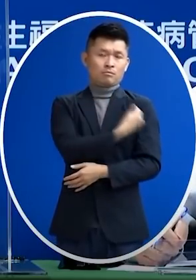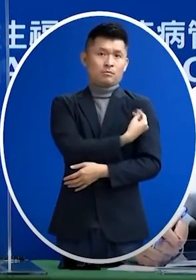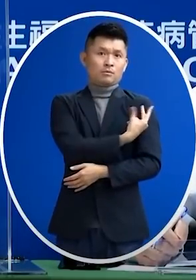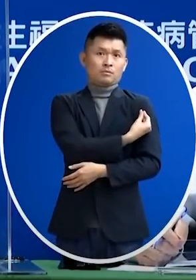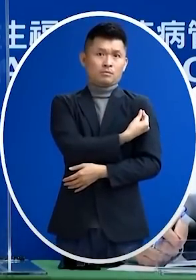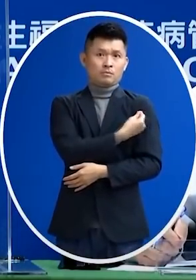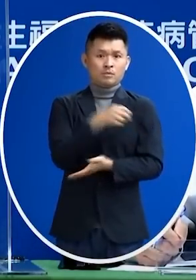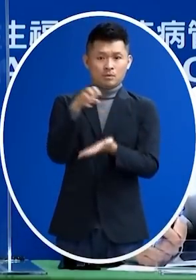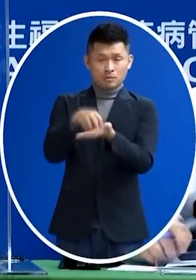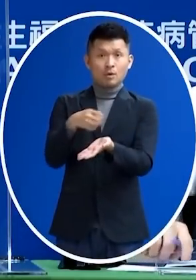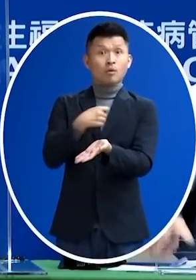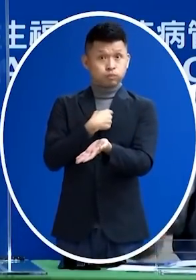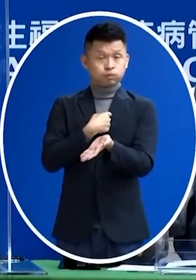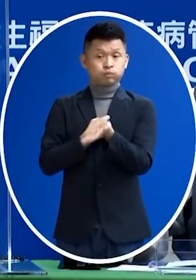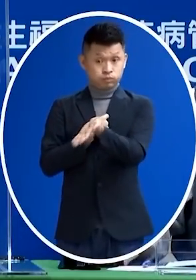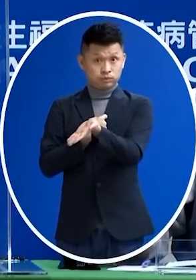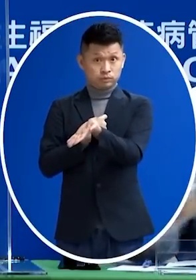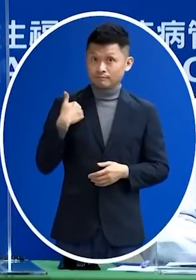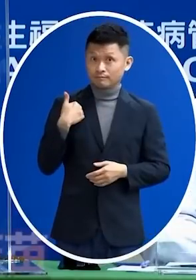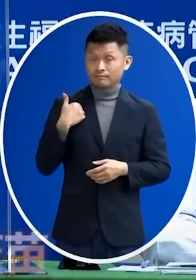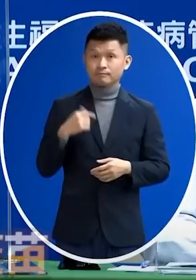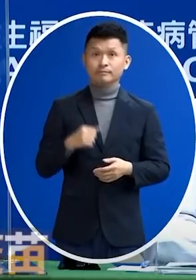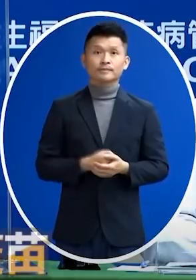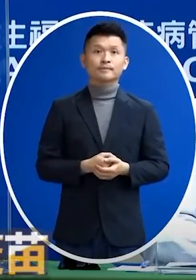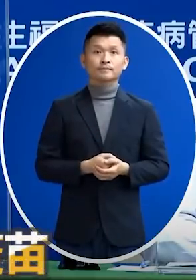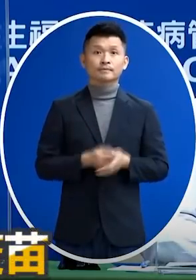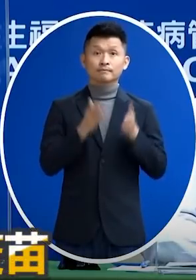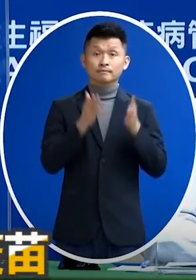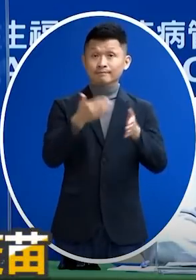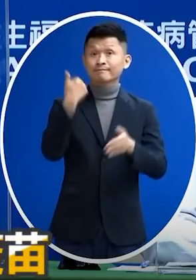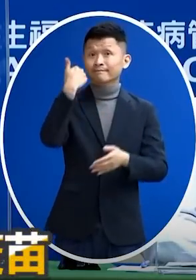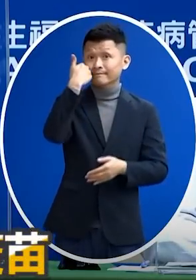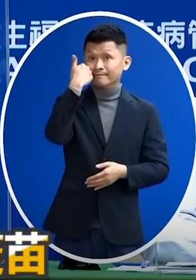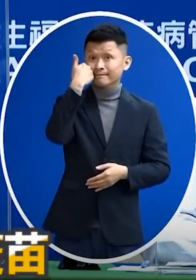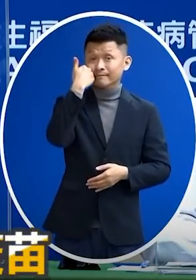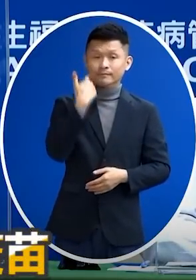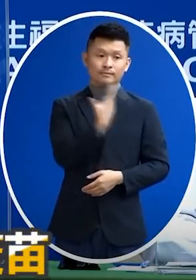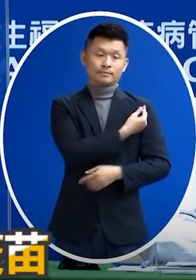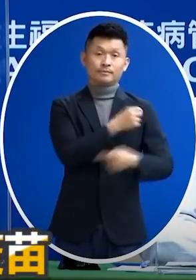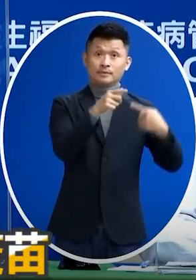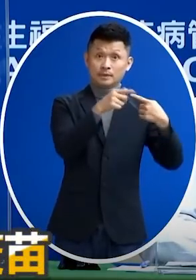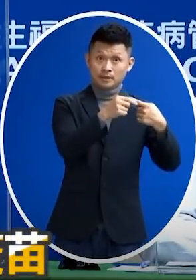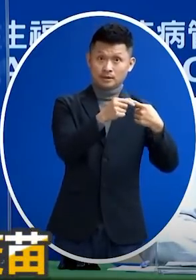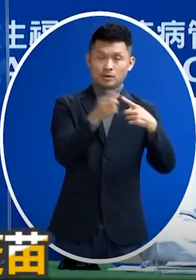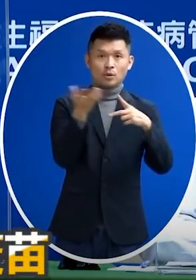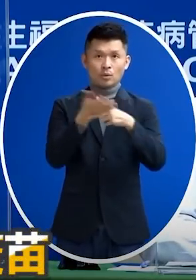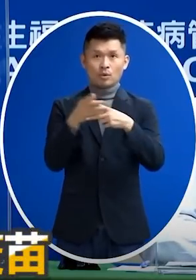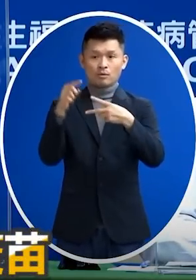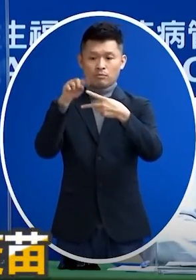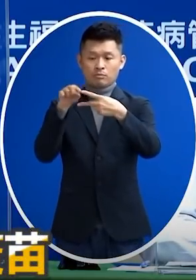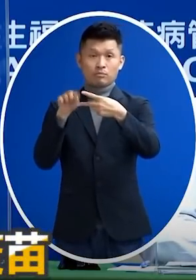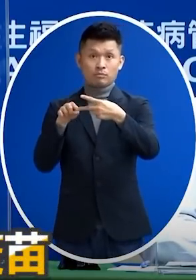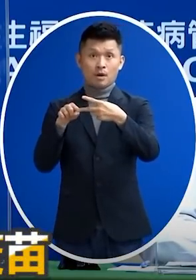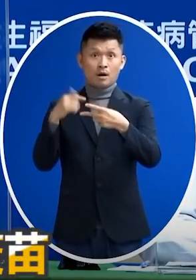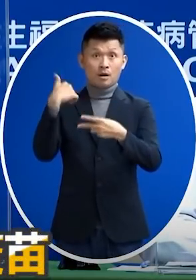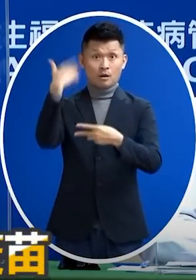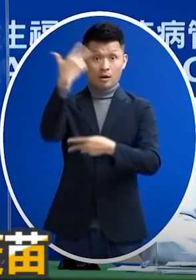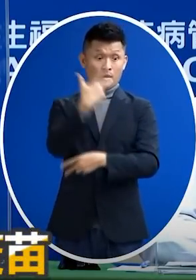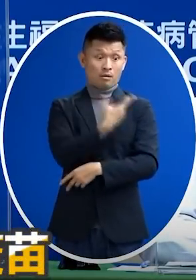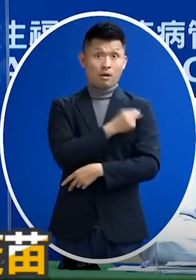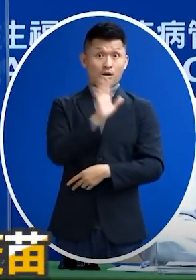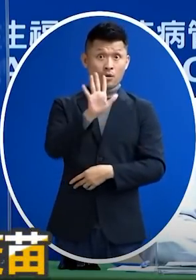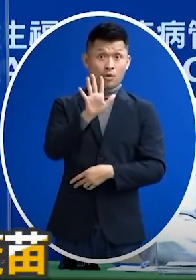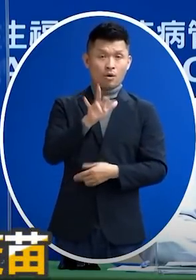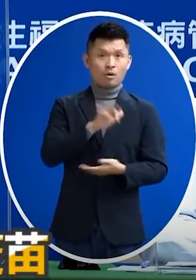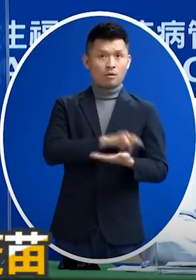的一些证明才能够进去。适用的对象已经接种1剂或2剂的高端疫苗，因